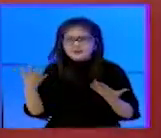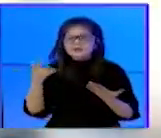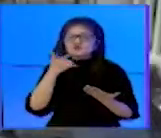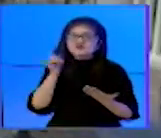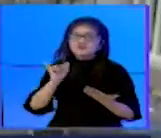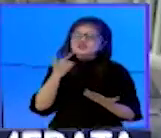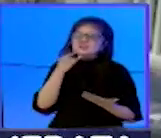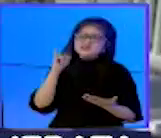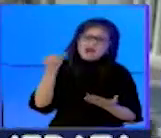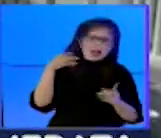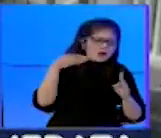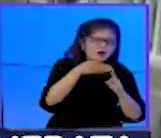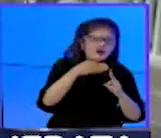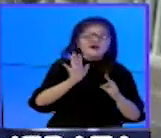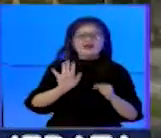gitu.